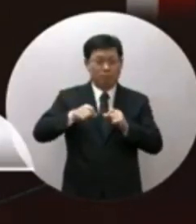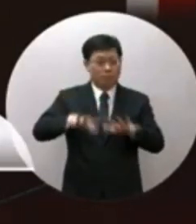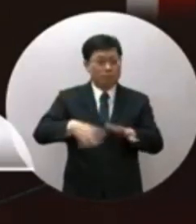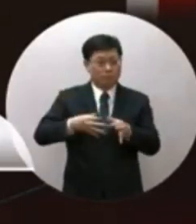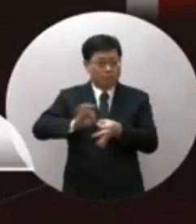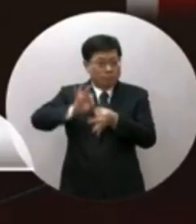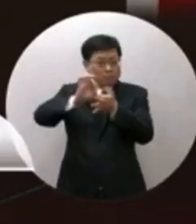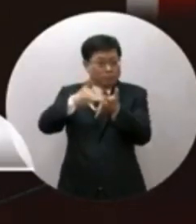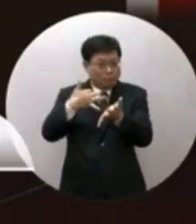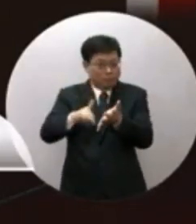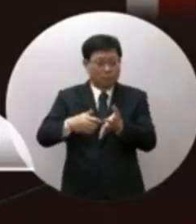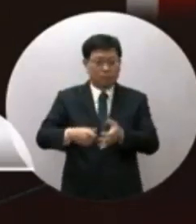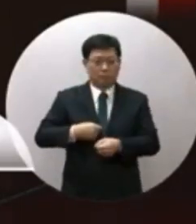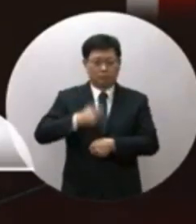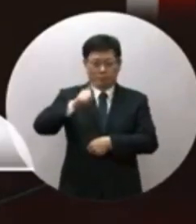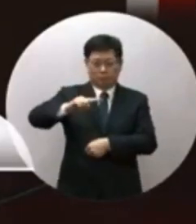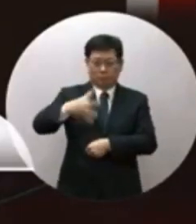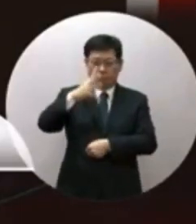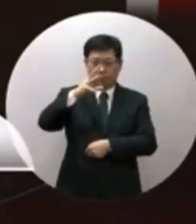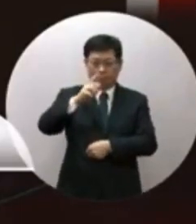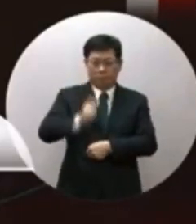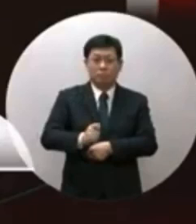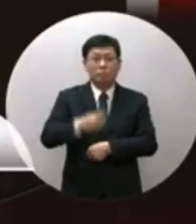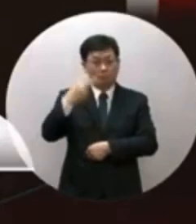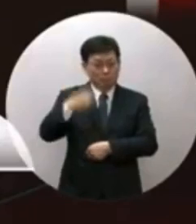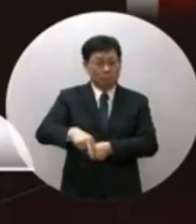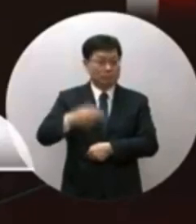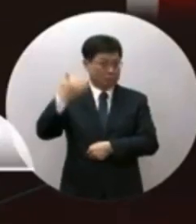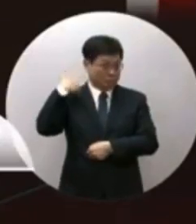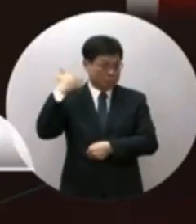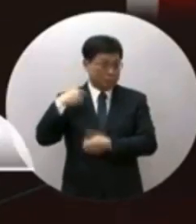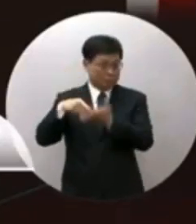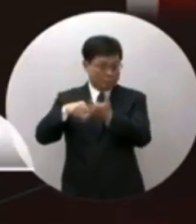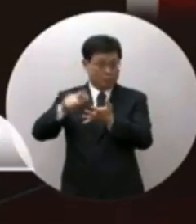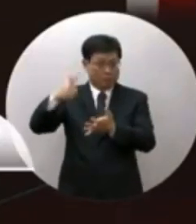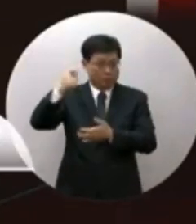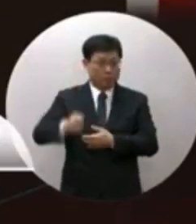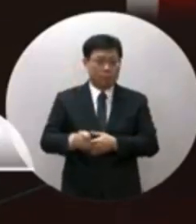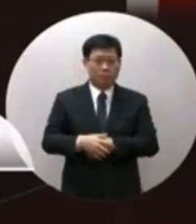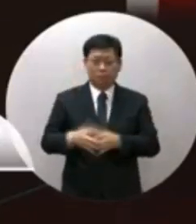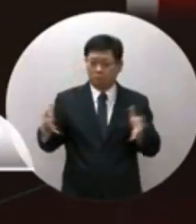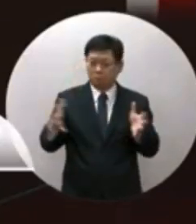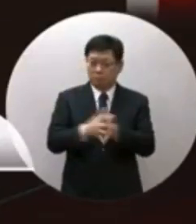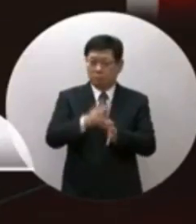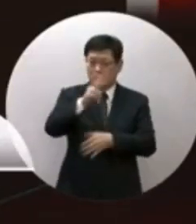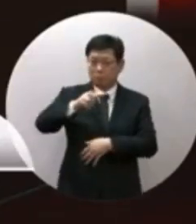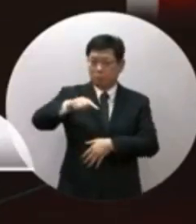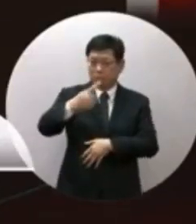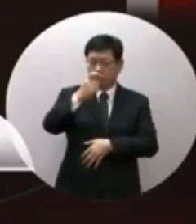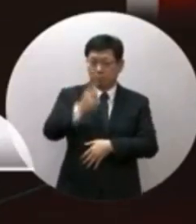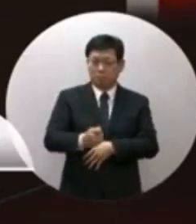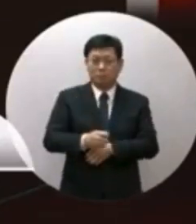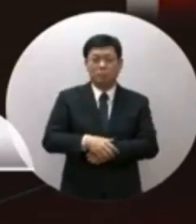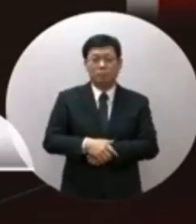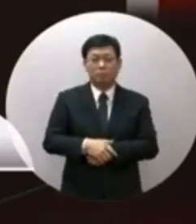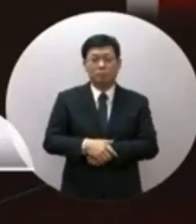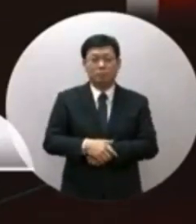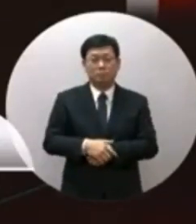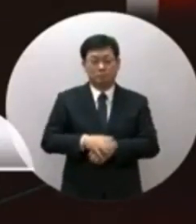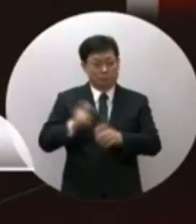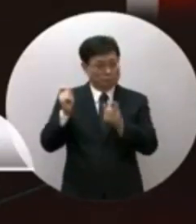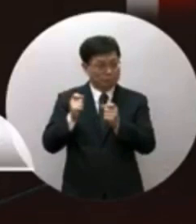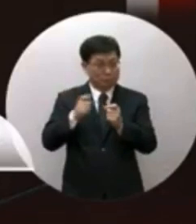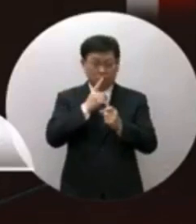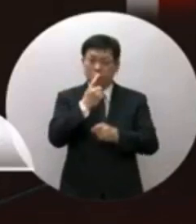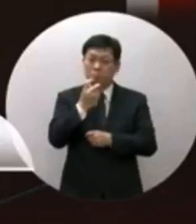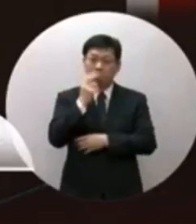算案编列新台币1500亿元。加上前已编列600亿元，合计2100亿元。近